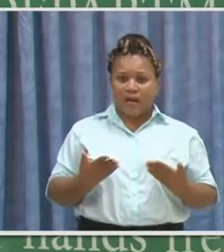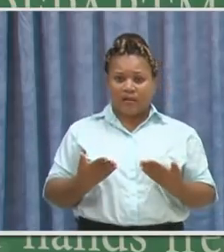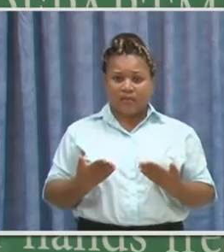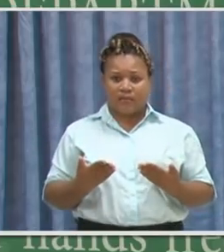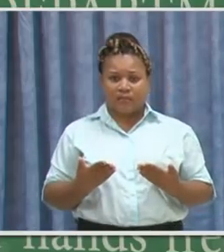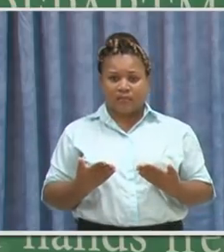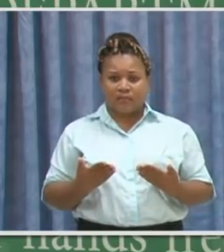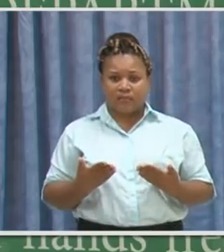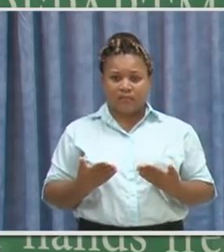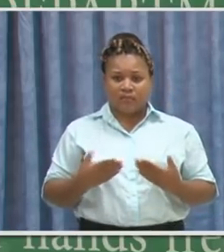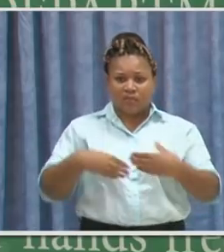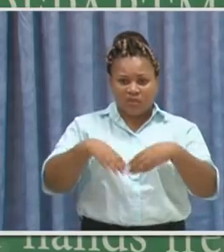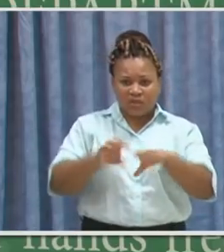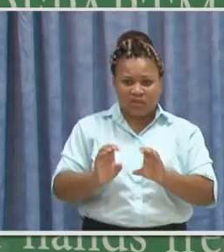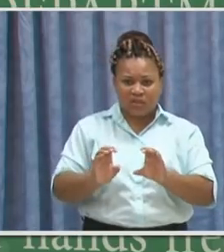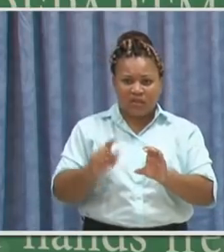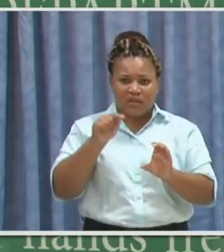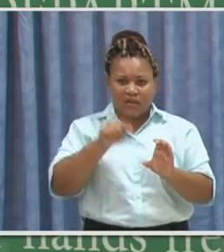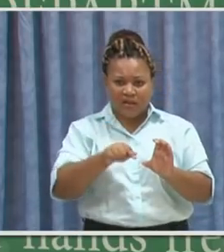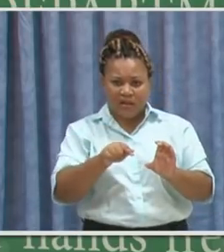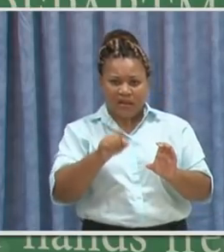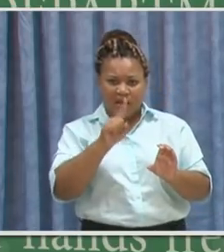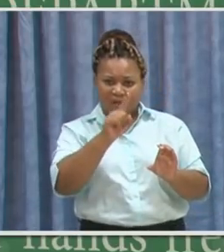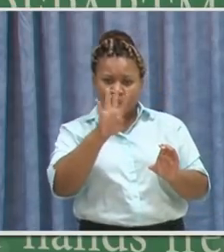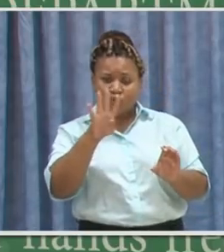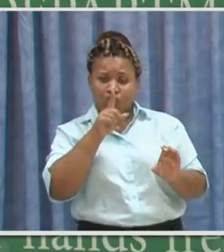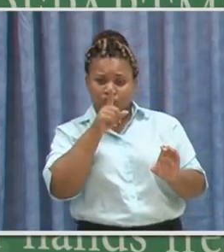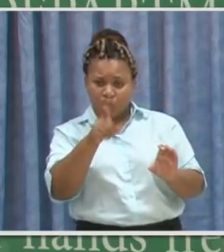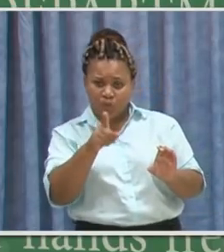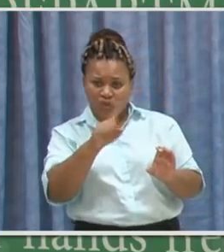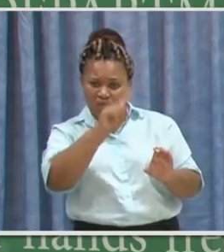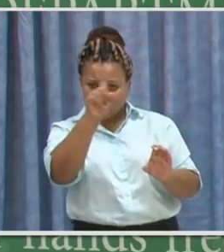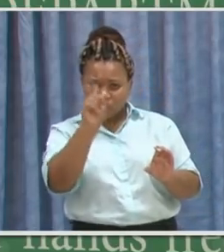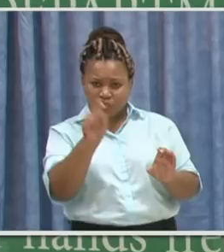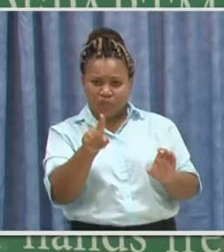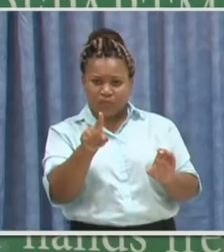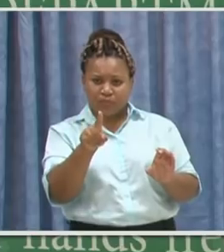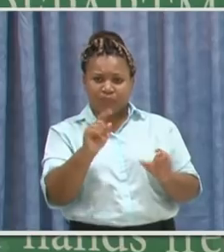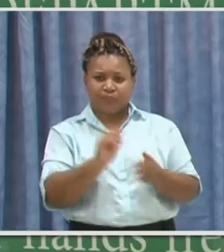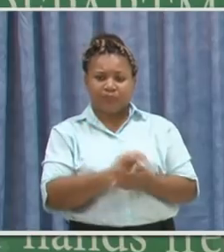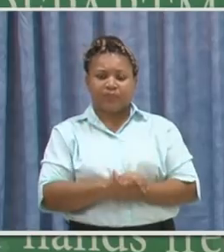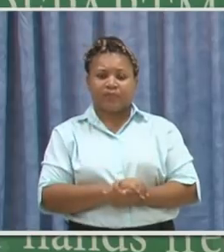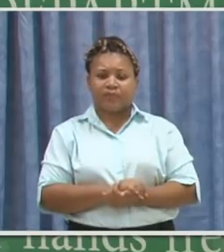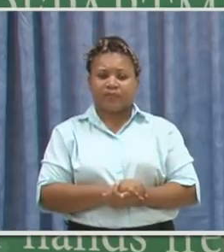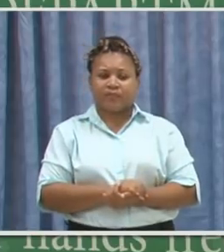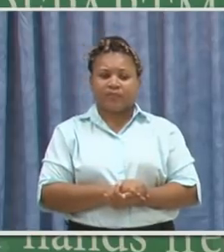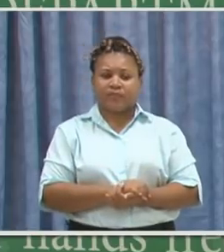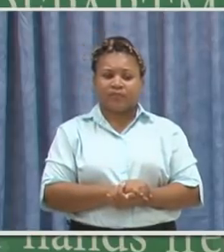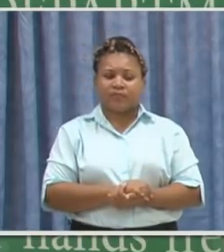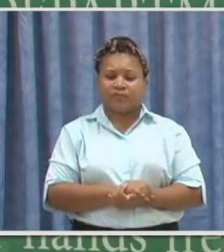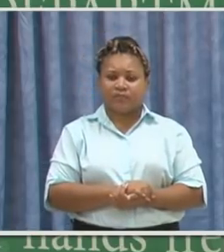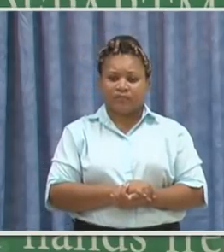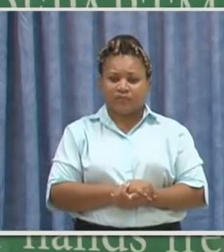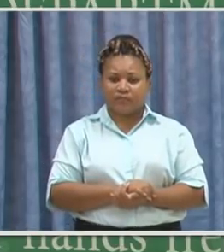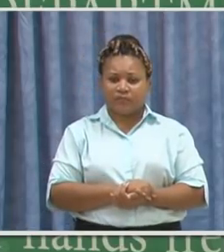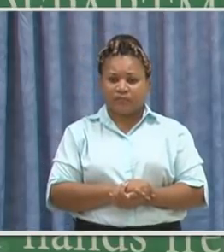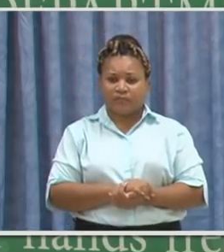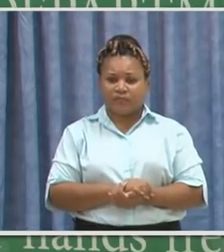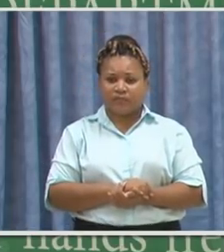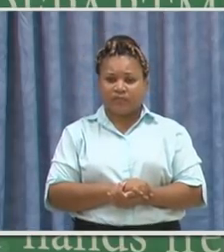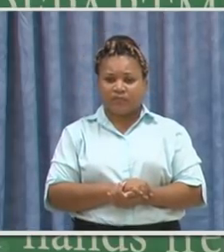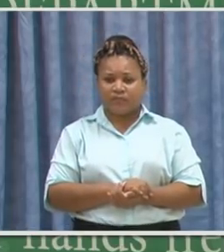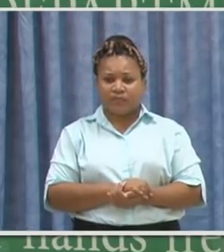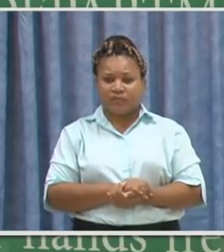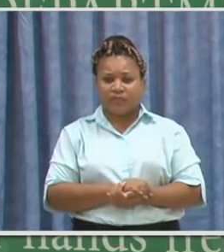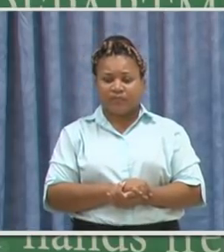Ça demande ce qu'il y a fait avec le département de la santé. et nous mettons conditions qui ont besoin